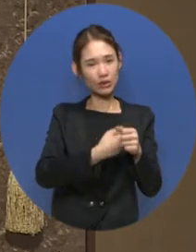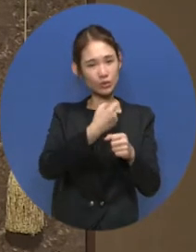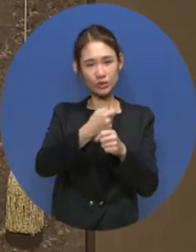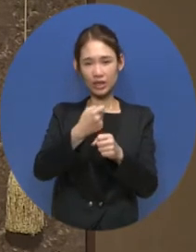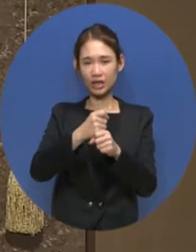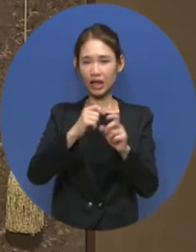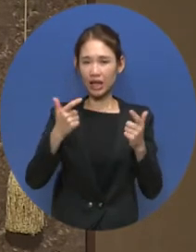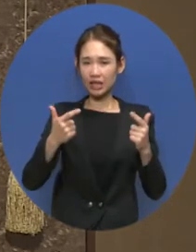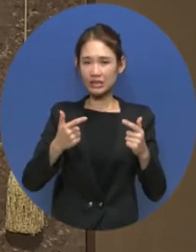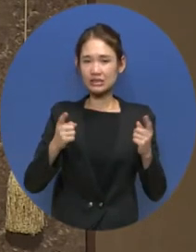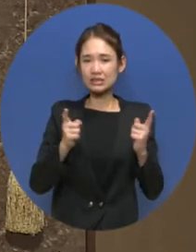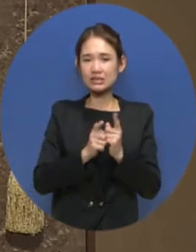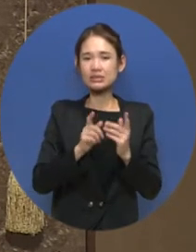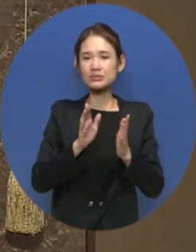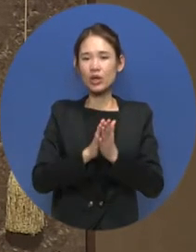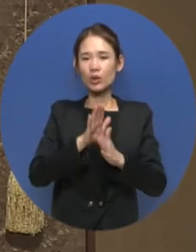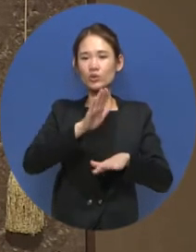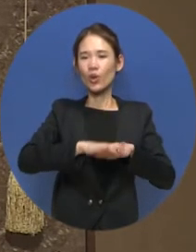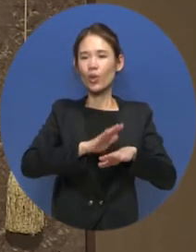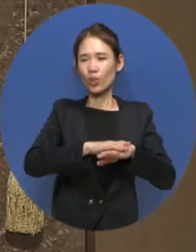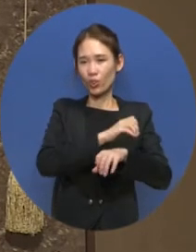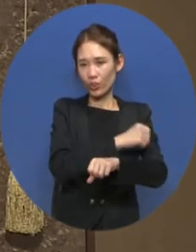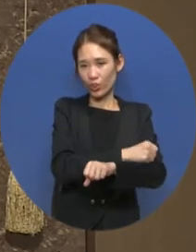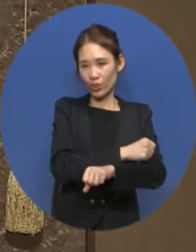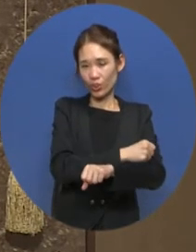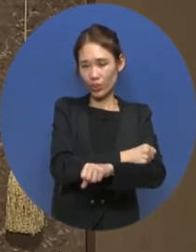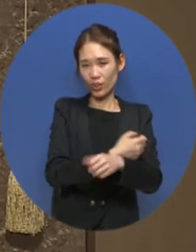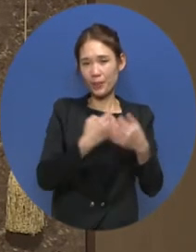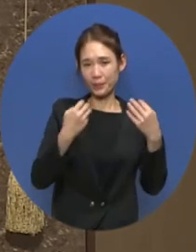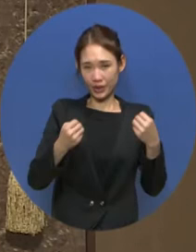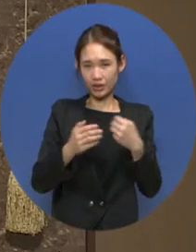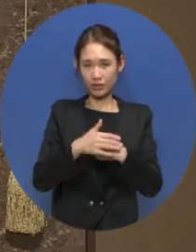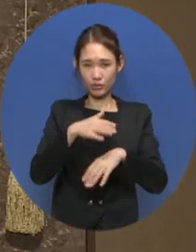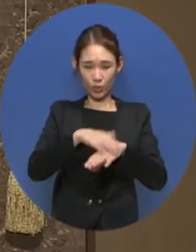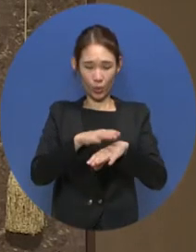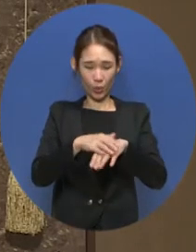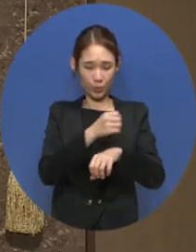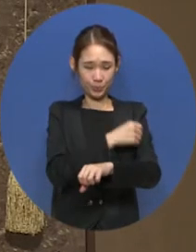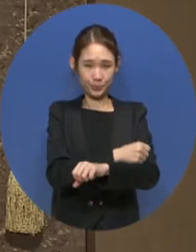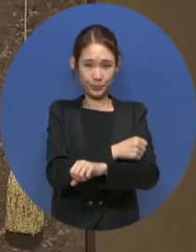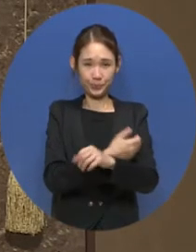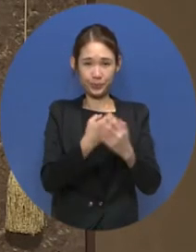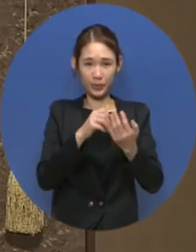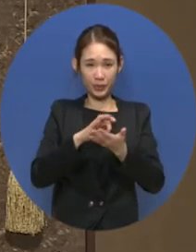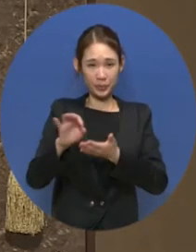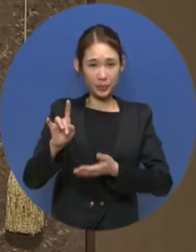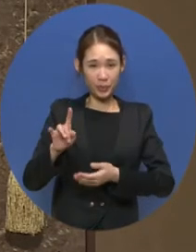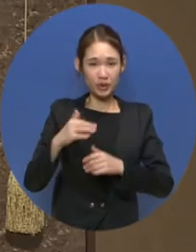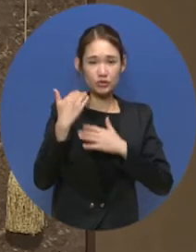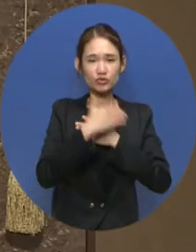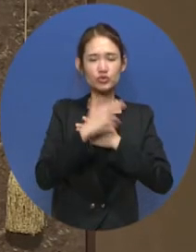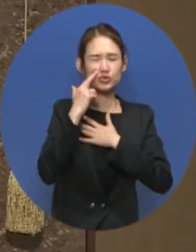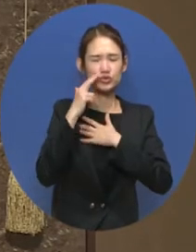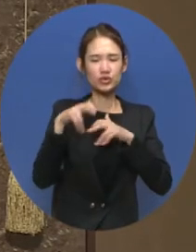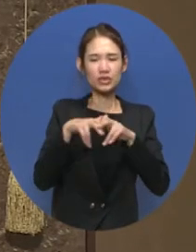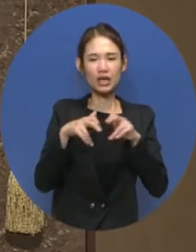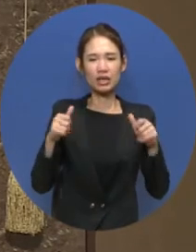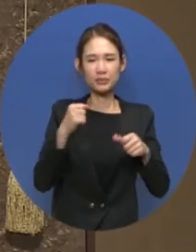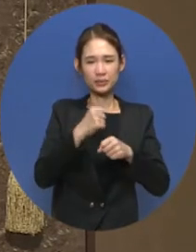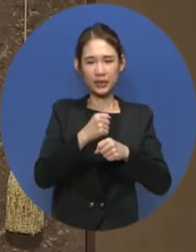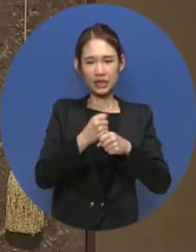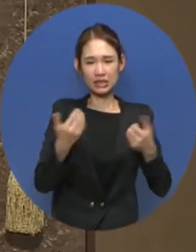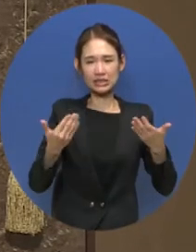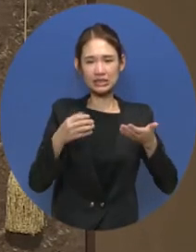아니라 수작업을 많이 하고 있거든요. 그렇더라고요. 이제 수작업을 한다라고 하는 거는 그 중증 장애인분들 일을 할 수 있도록 하기 네.